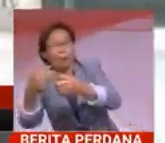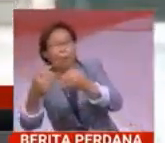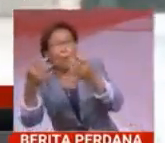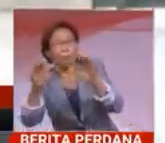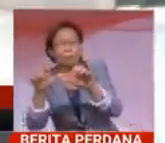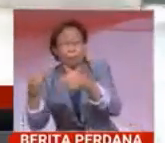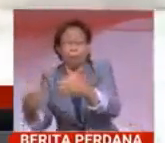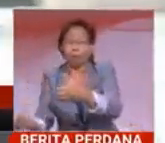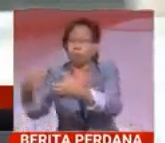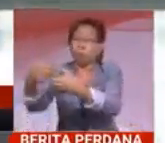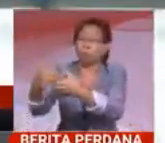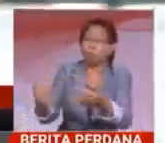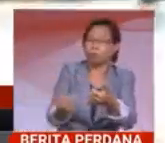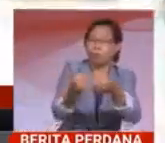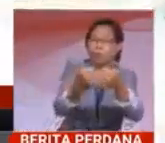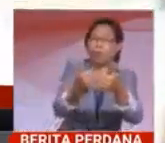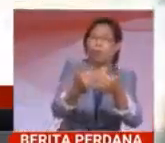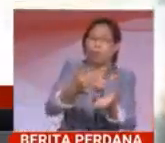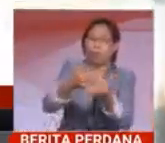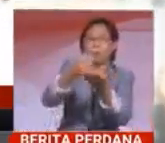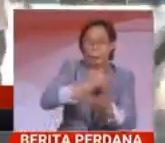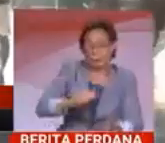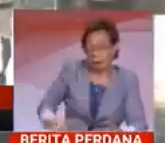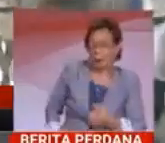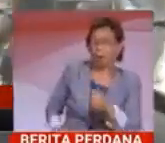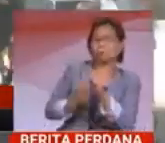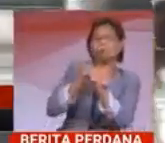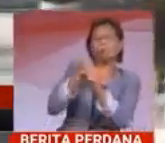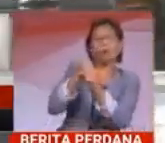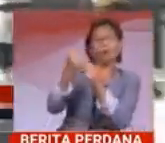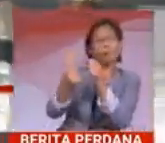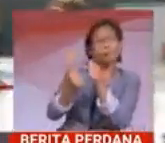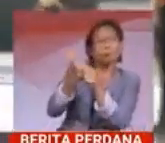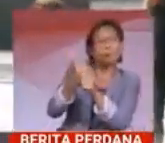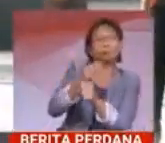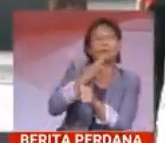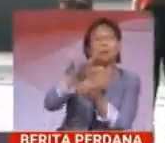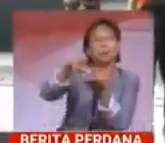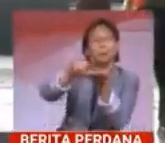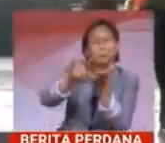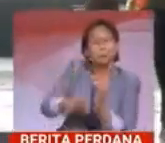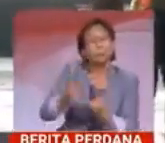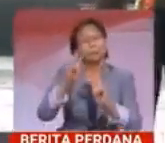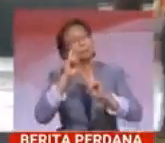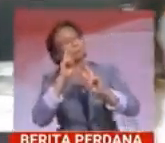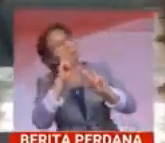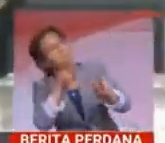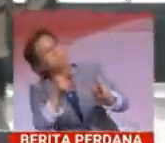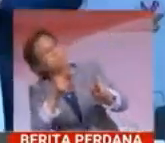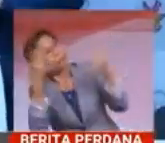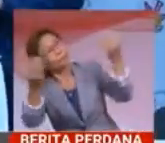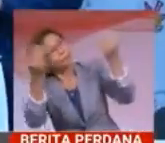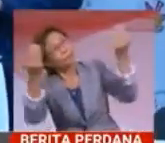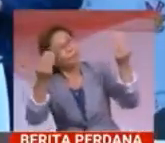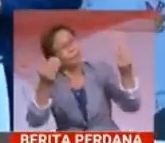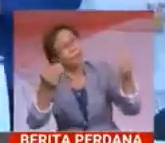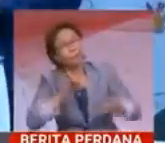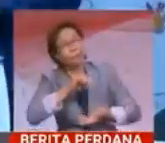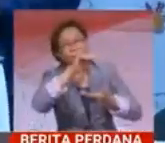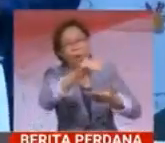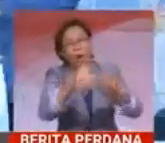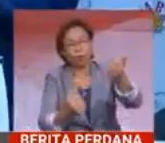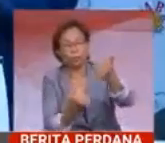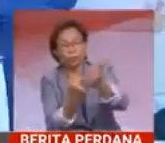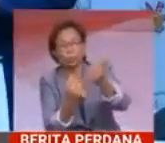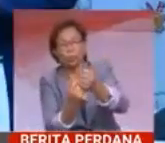banyak pasukan di kejuaraan piala agung setiap tahun beliau berkata demikian kepada media selepas menyaksikan majelis penyerahan penghargaan